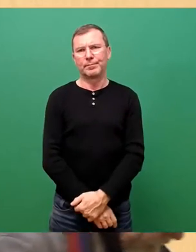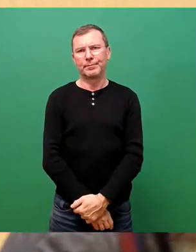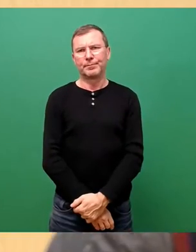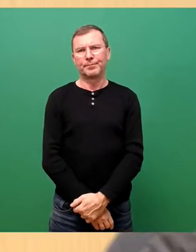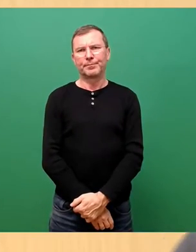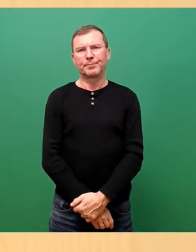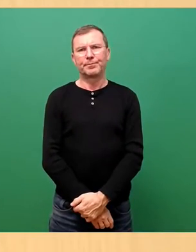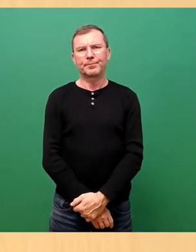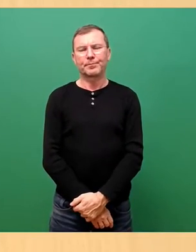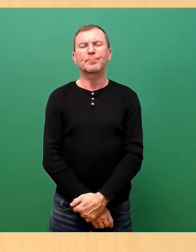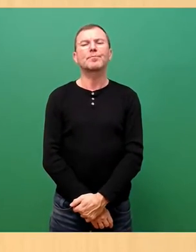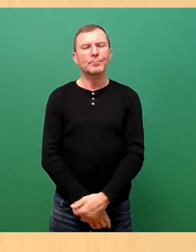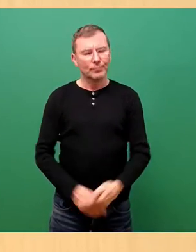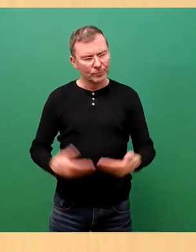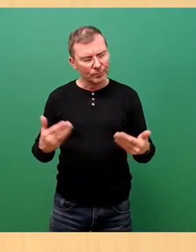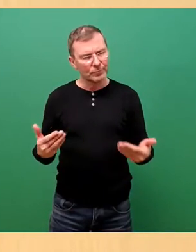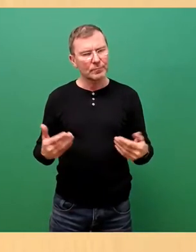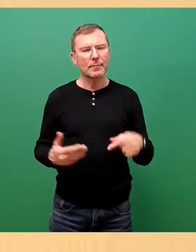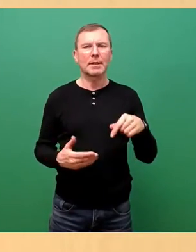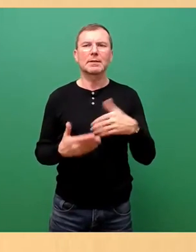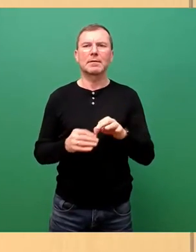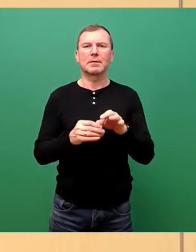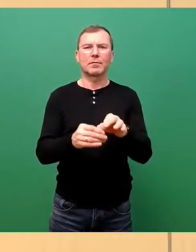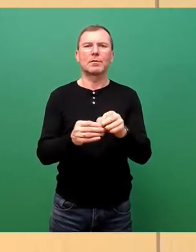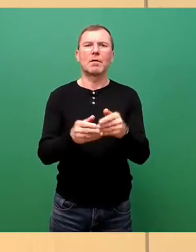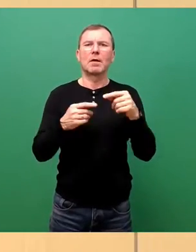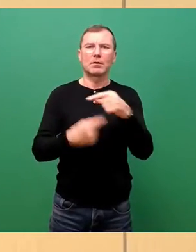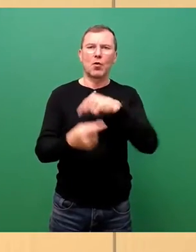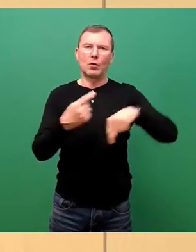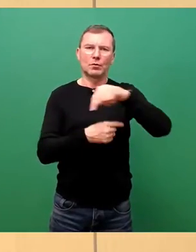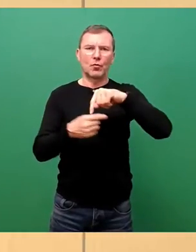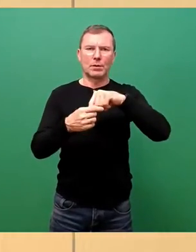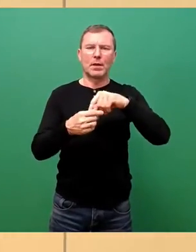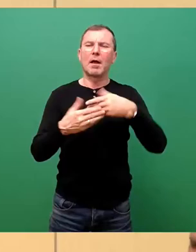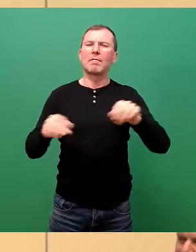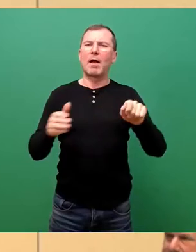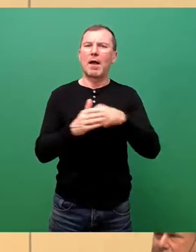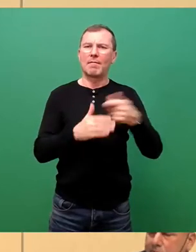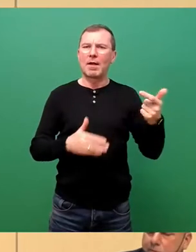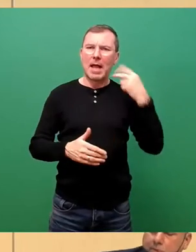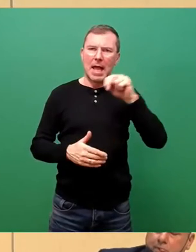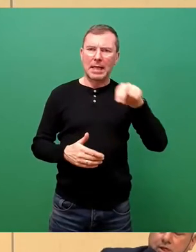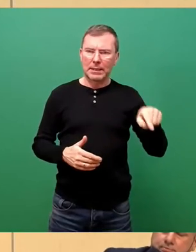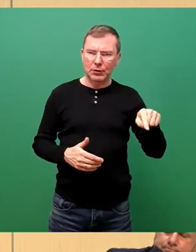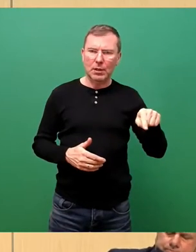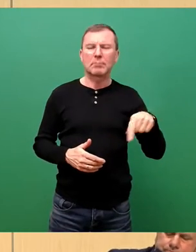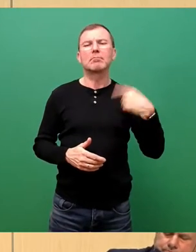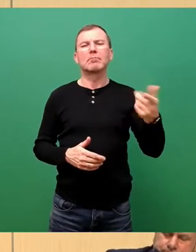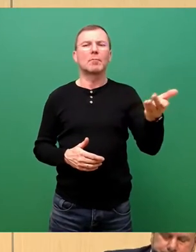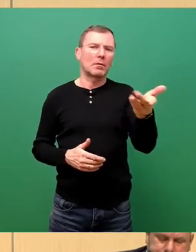So, damit setzen wir fort in der Fraktionsrunde. Für die Freien Wähler Herr Nitsche und dann Herr Flemming.